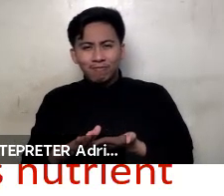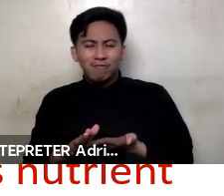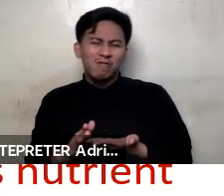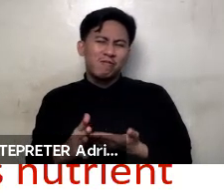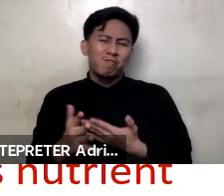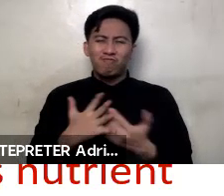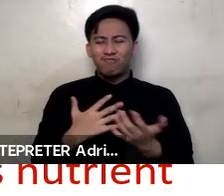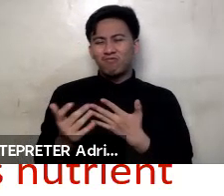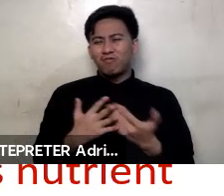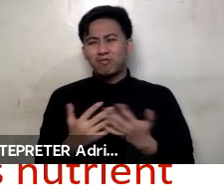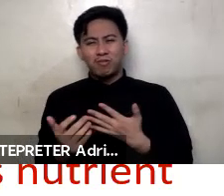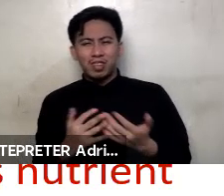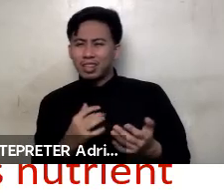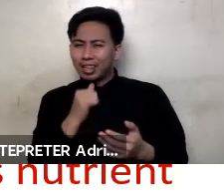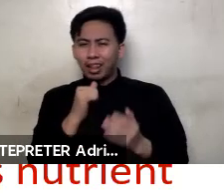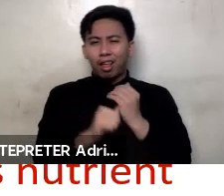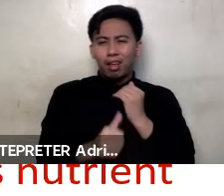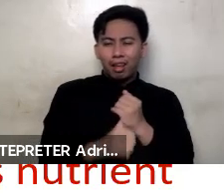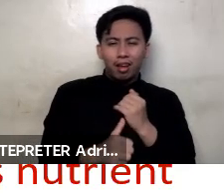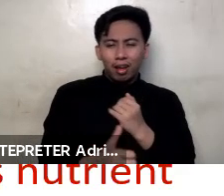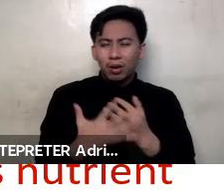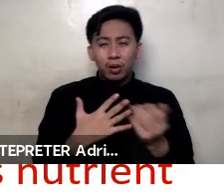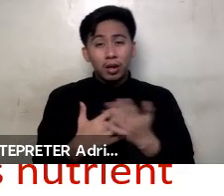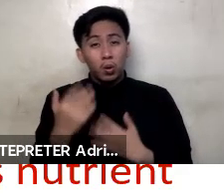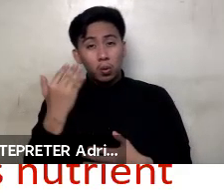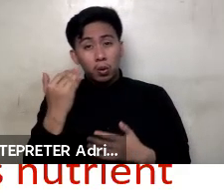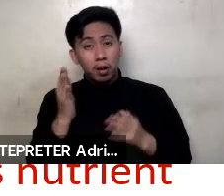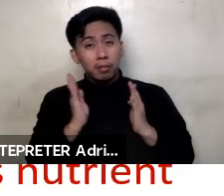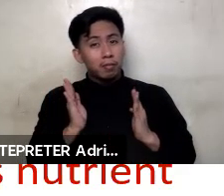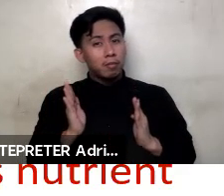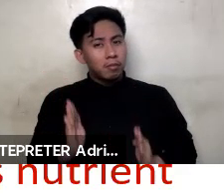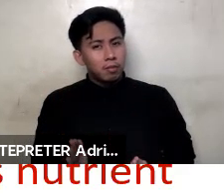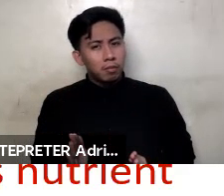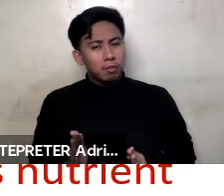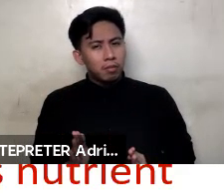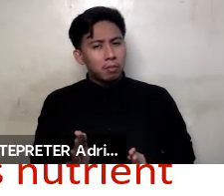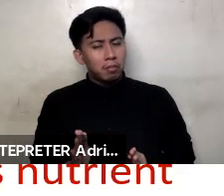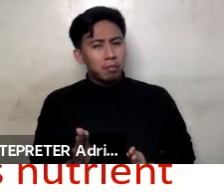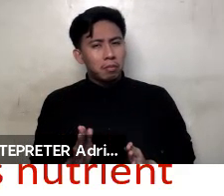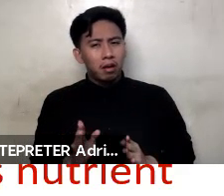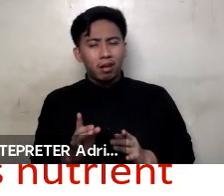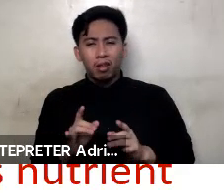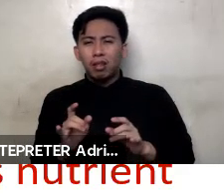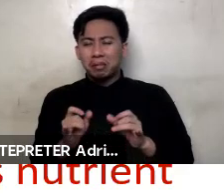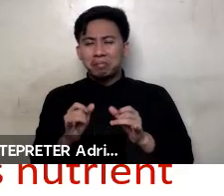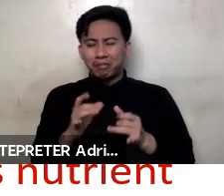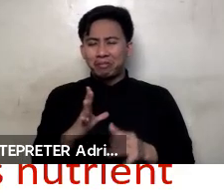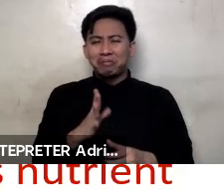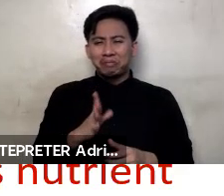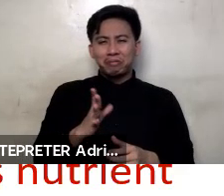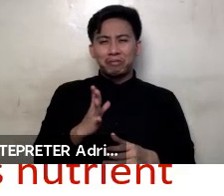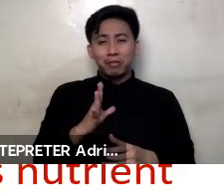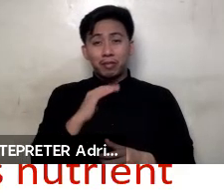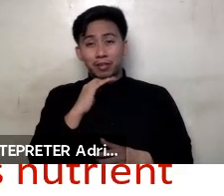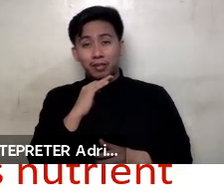siya nagtatae or something like that. Because yung katawan niya parang nag-get used na sa tubig na hindi potable. Kaya nagkaroon tuloy